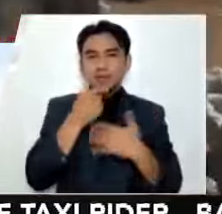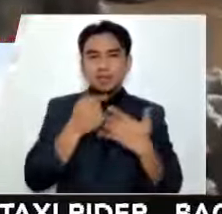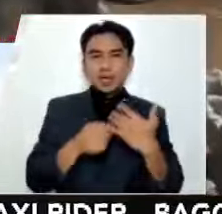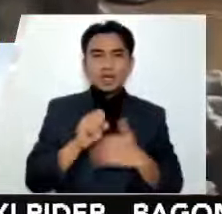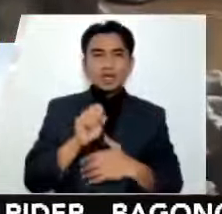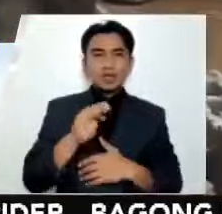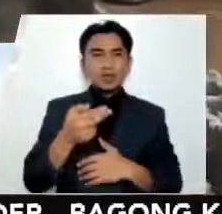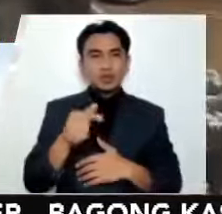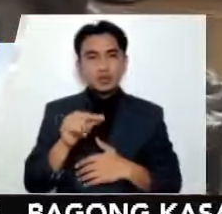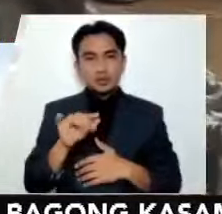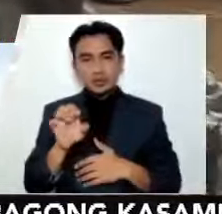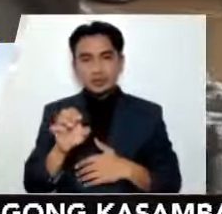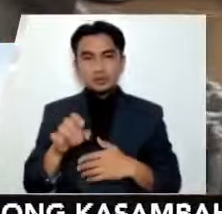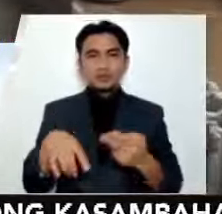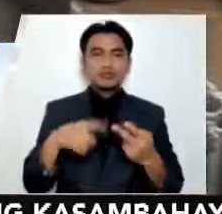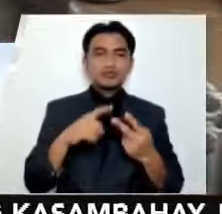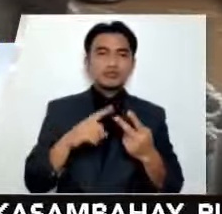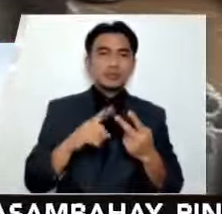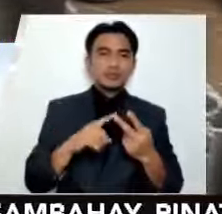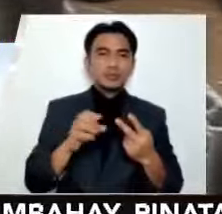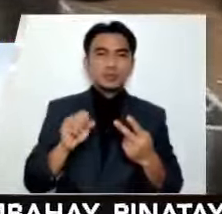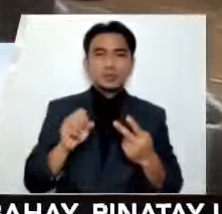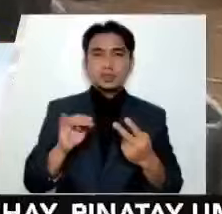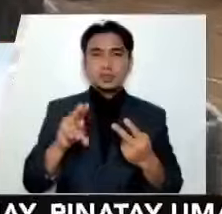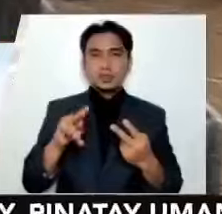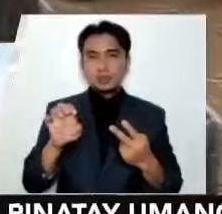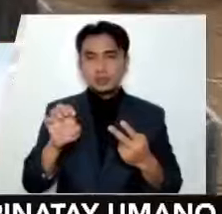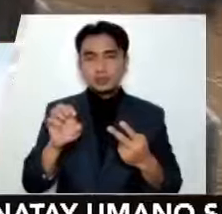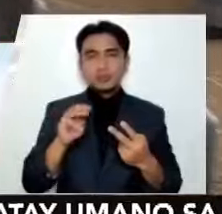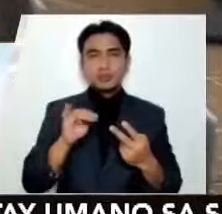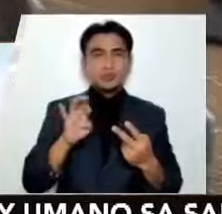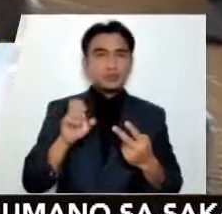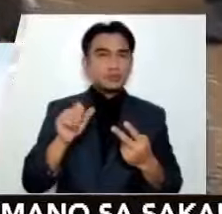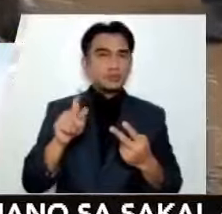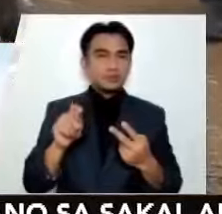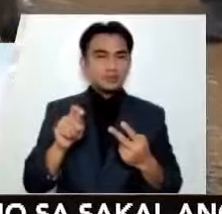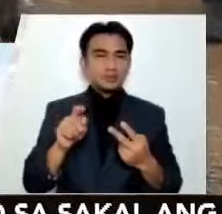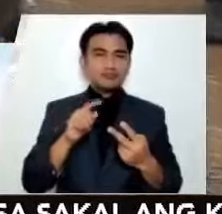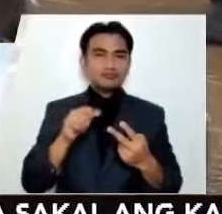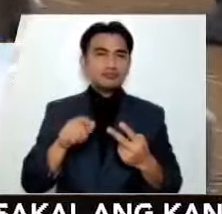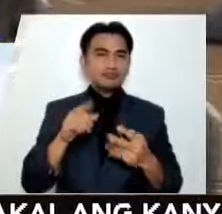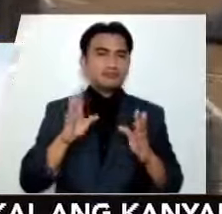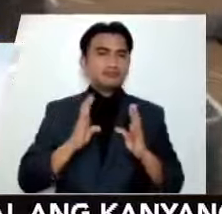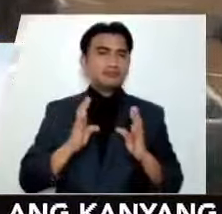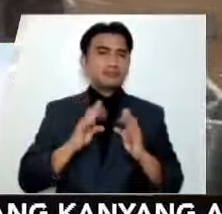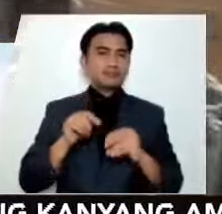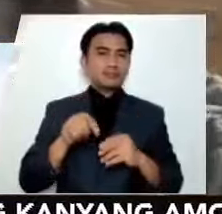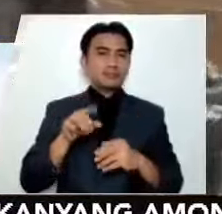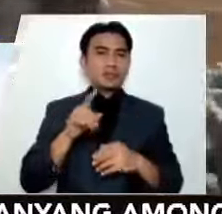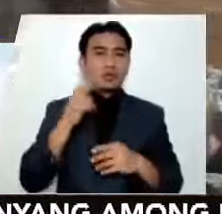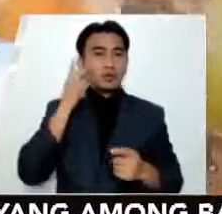at kiniing o smoked meat ng Mountain Province na layon daw nilang ipakilala sa buong mundo.